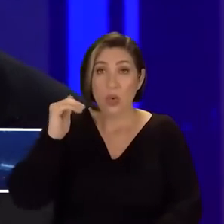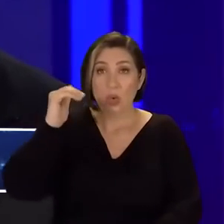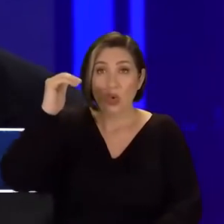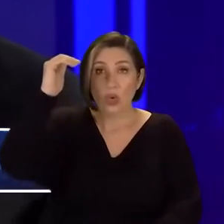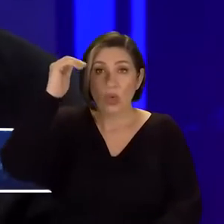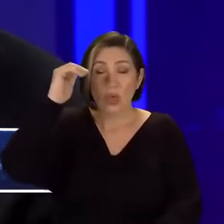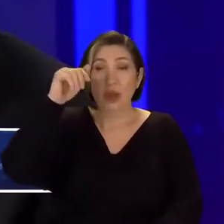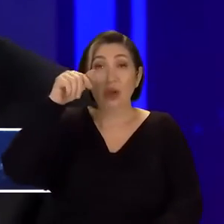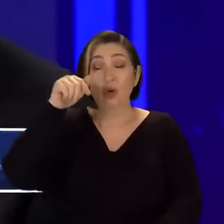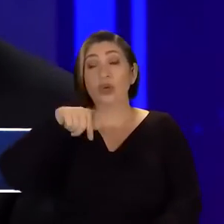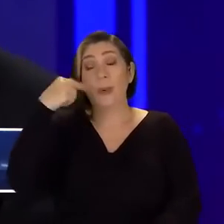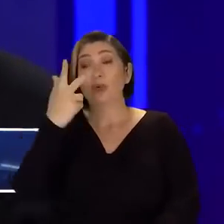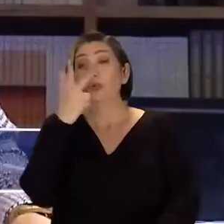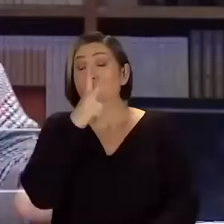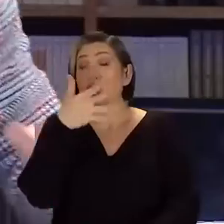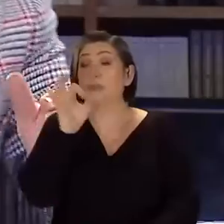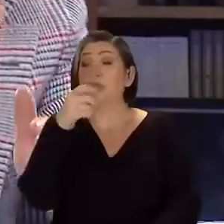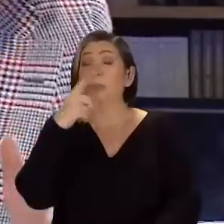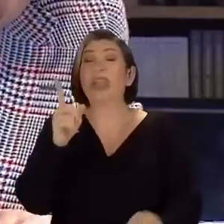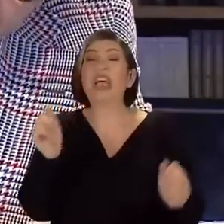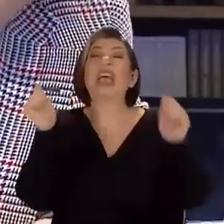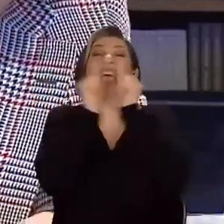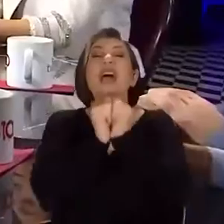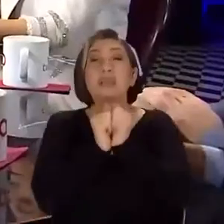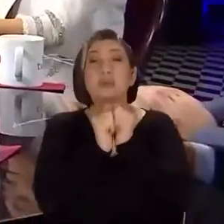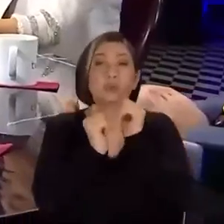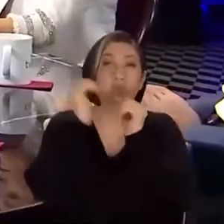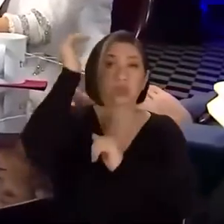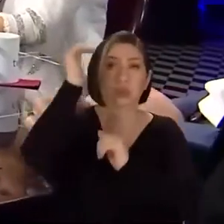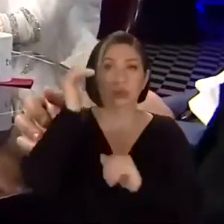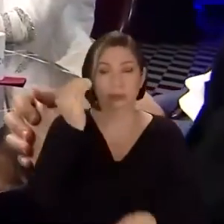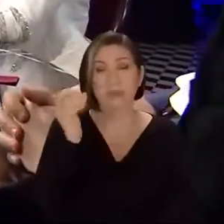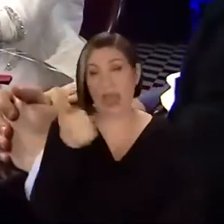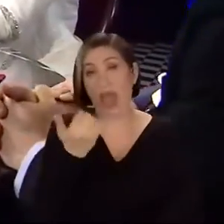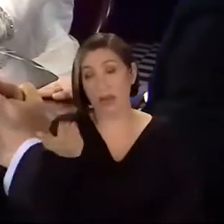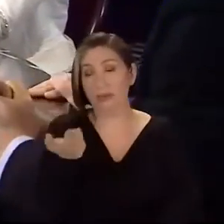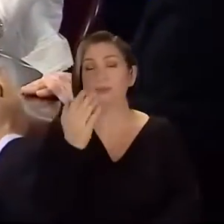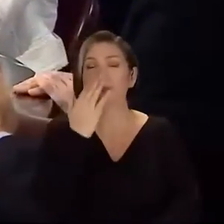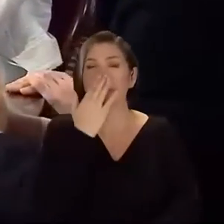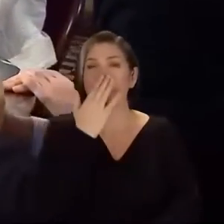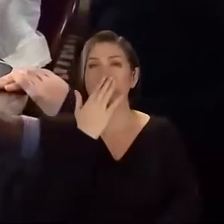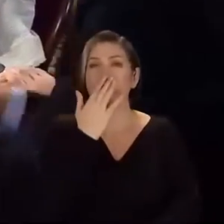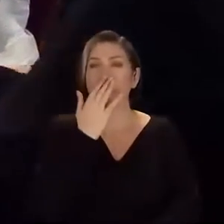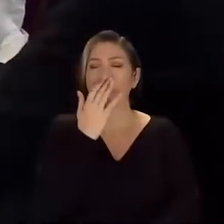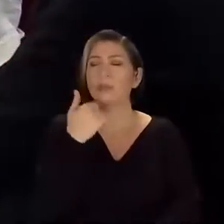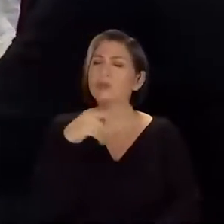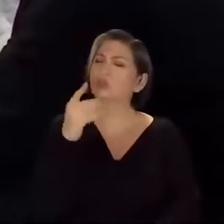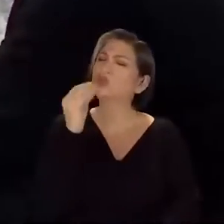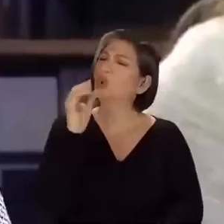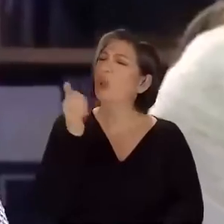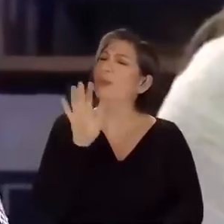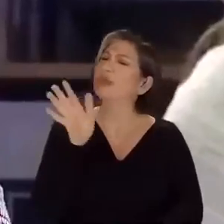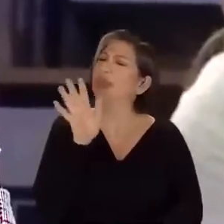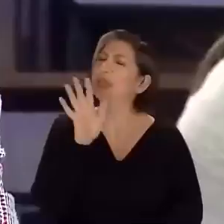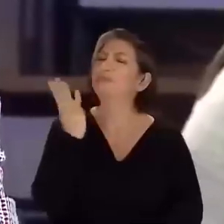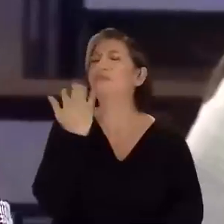zaman baktığınız zaman 360 bin kat yukarıdaydı vesaire. De, tabii ki şöyle bir şey var. Ben şunu da çok önemsemiyorum.